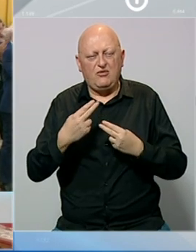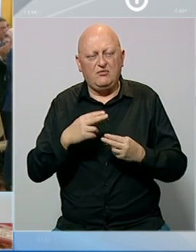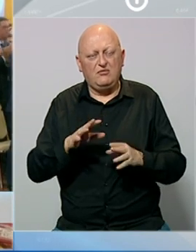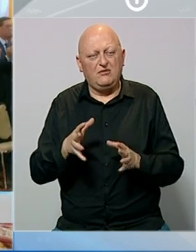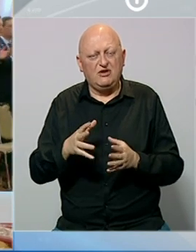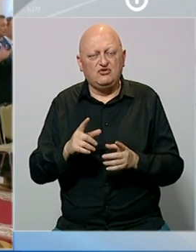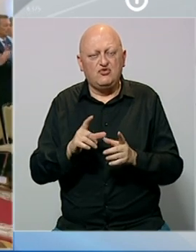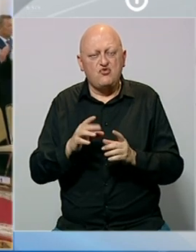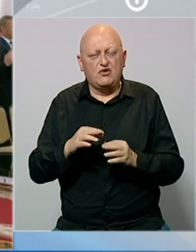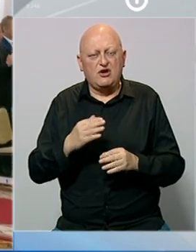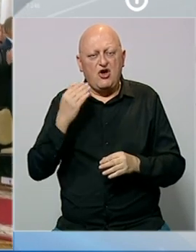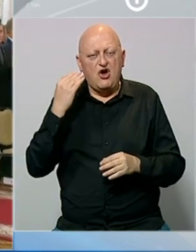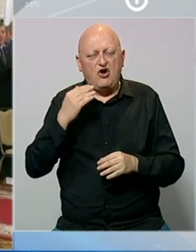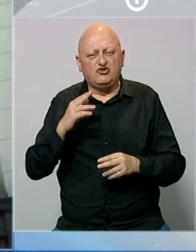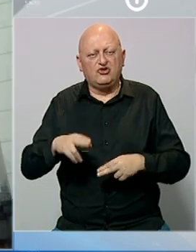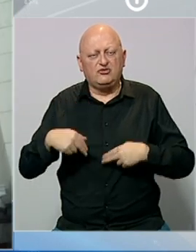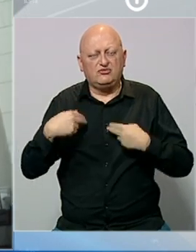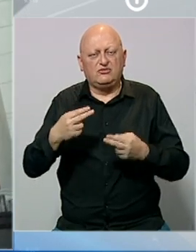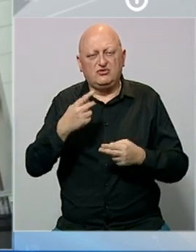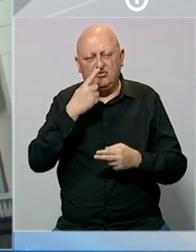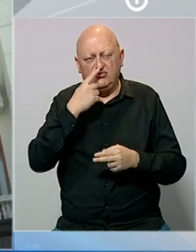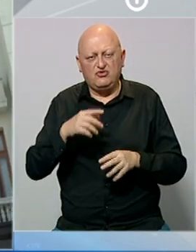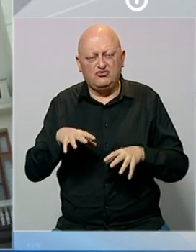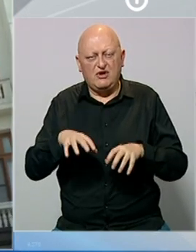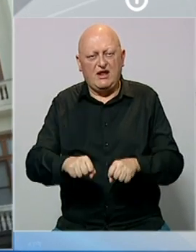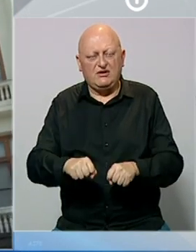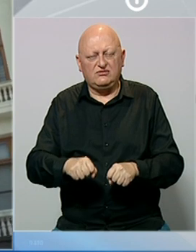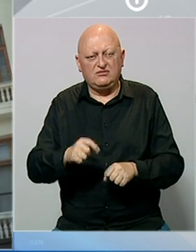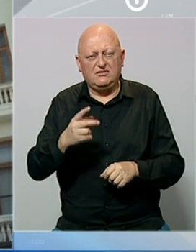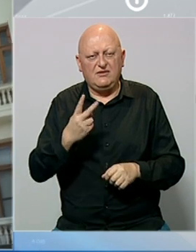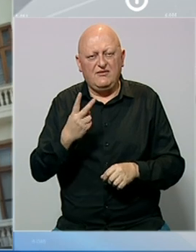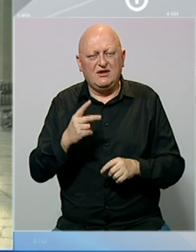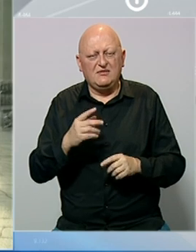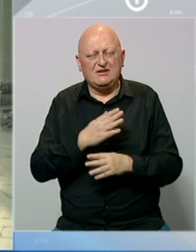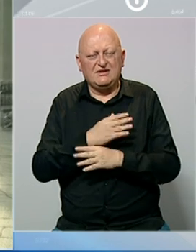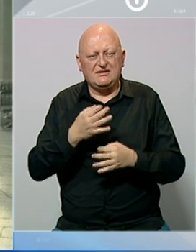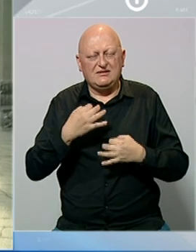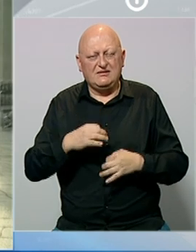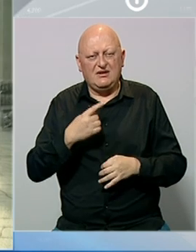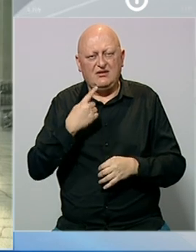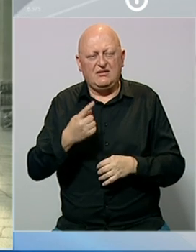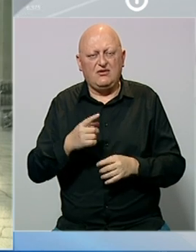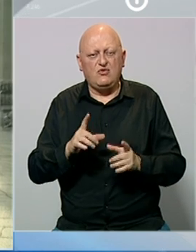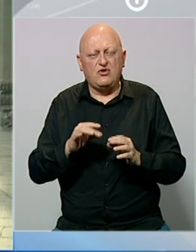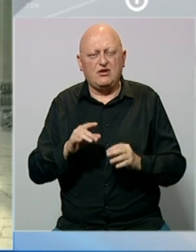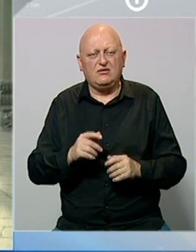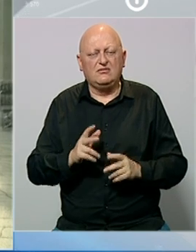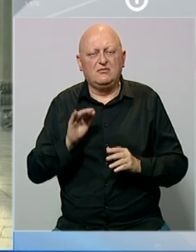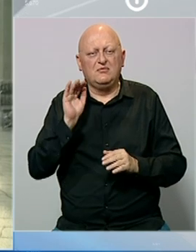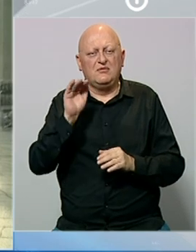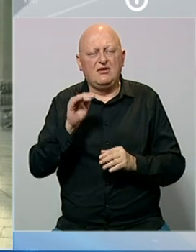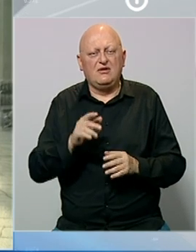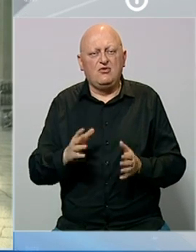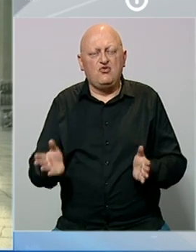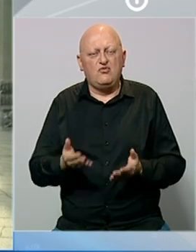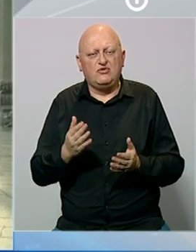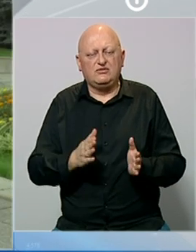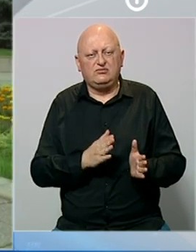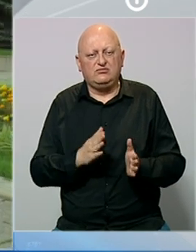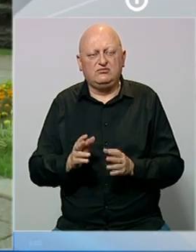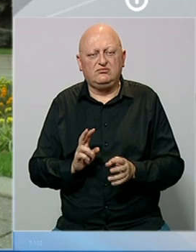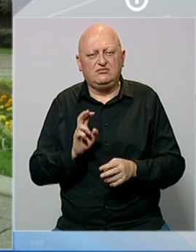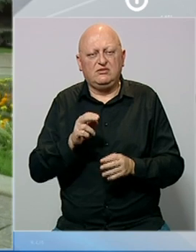Međutim, Ukrajina je veoma oštro uzvratila na rusku aneksiju. Predsjednik Volodimir Zelenski objavio je da se Ukrajina formalno prijavila za ubrzanu